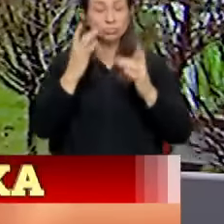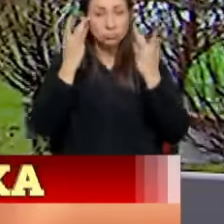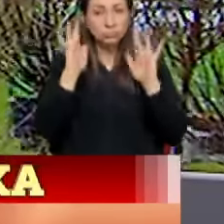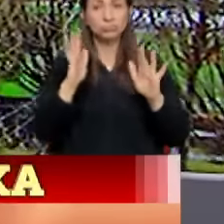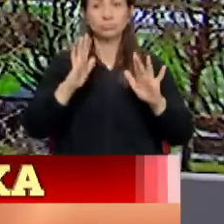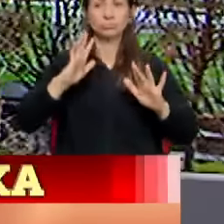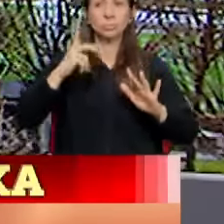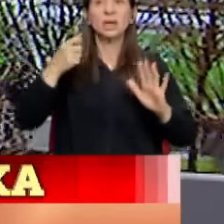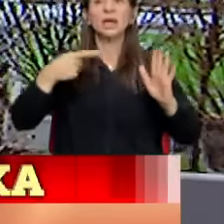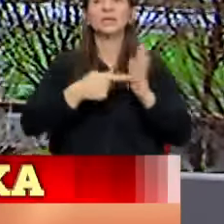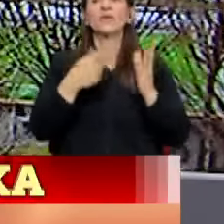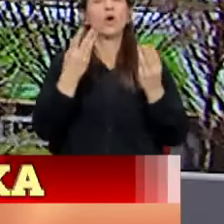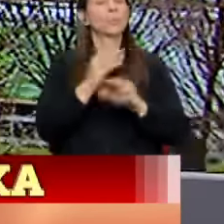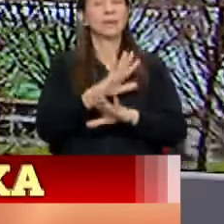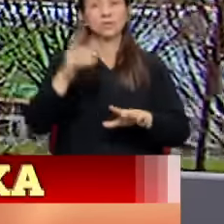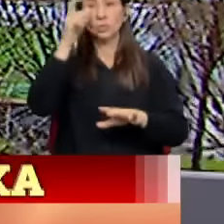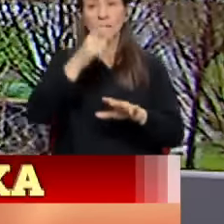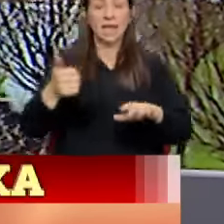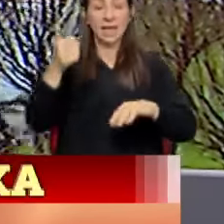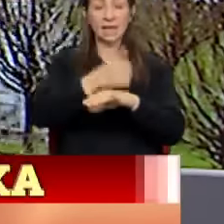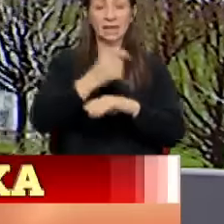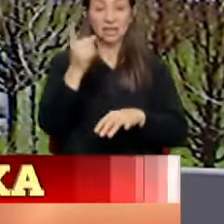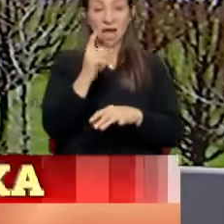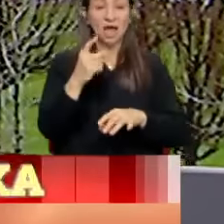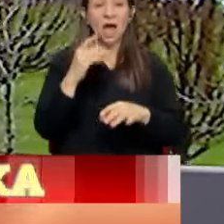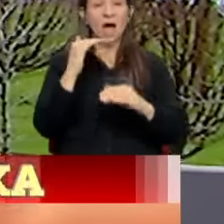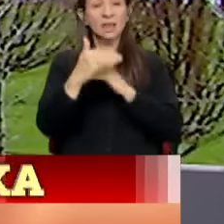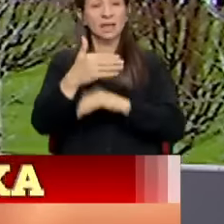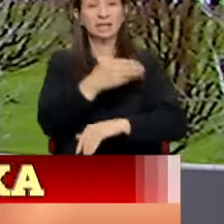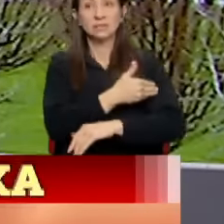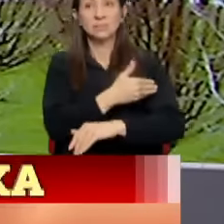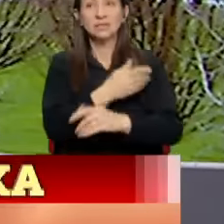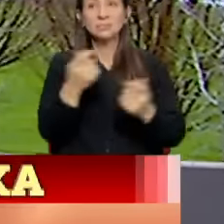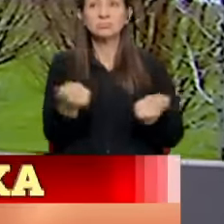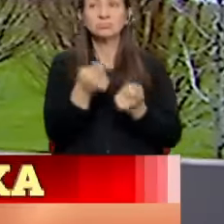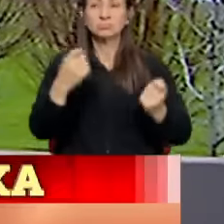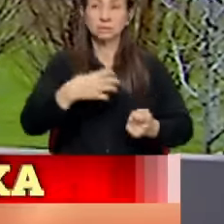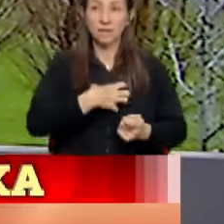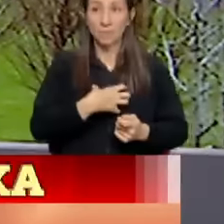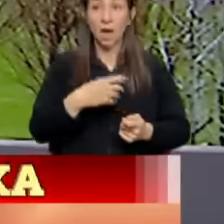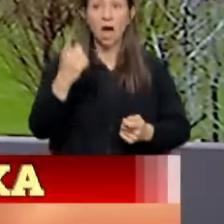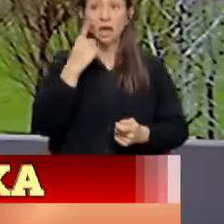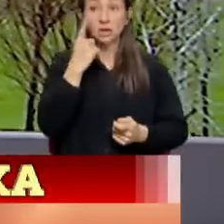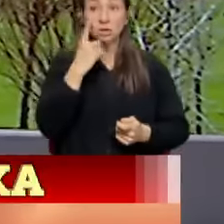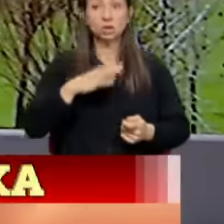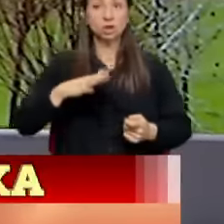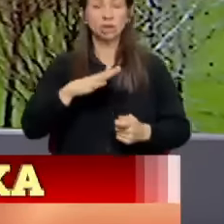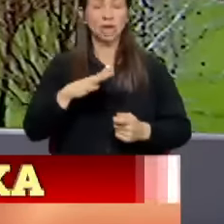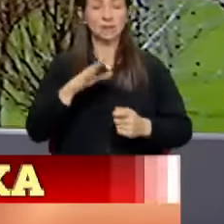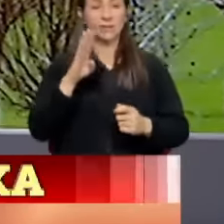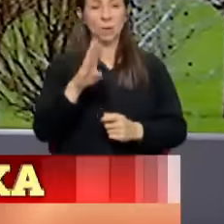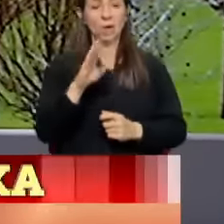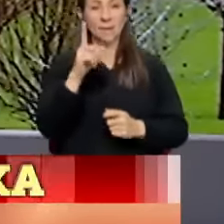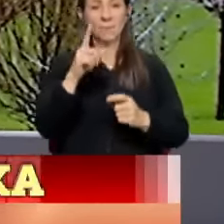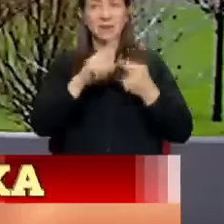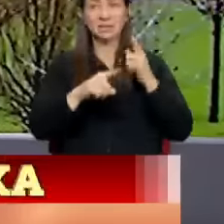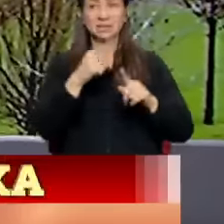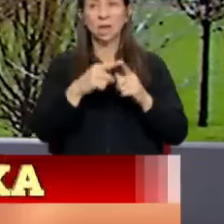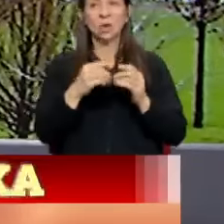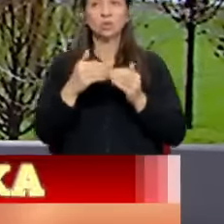uygarlığı hedeflemeyen, Türkiye'de iktidar olma ve halka hizmet etme amacına sahip, Atatürkçü ve Sosyal Demokrat bir parti